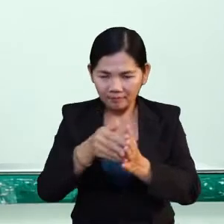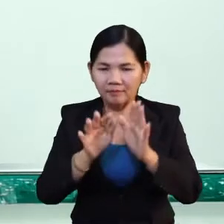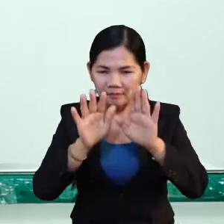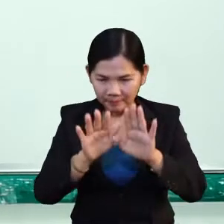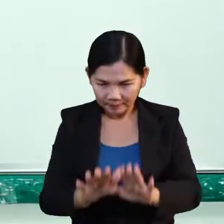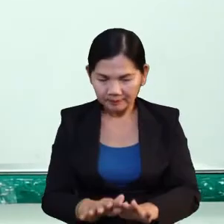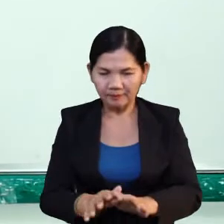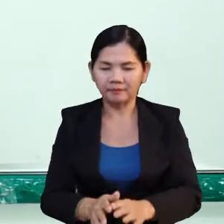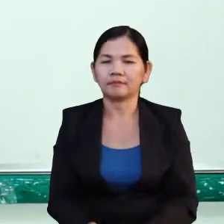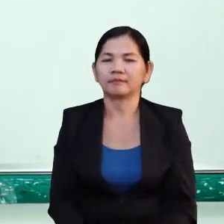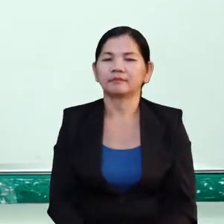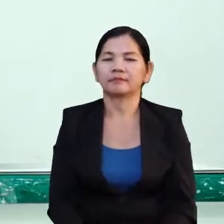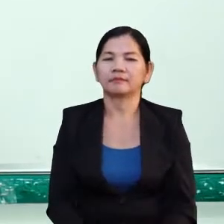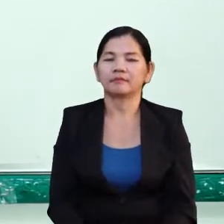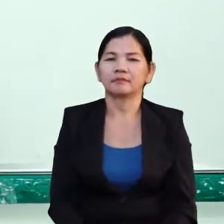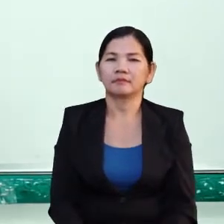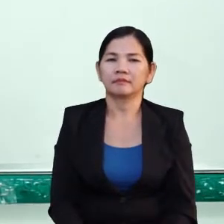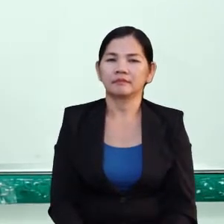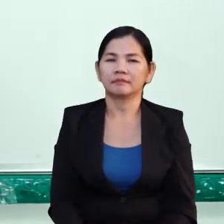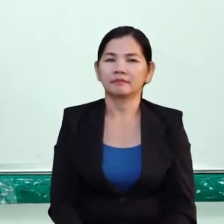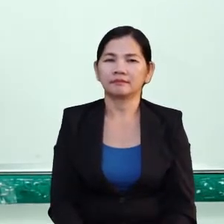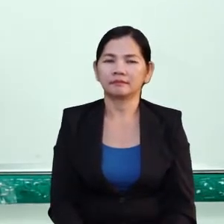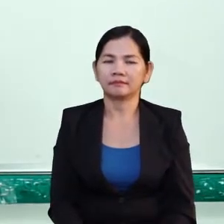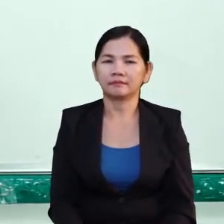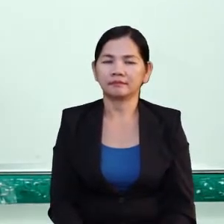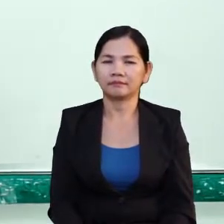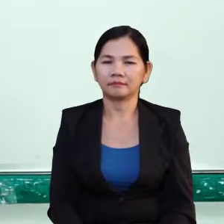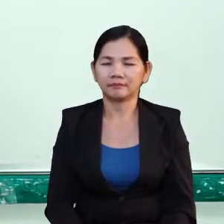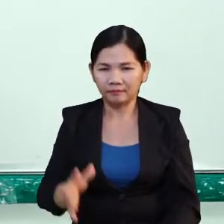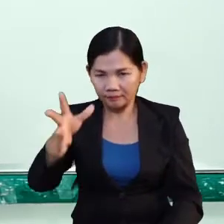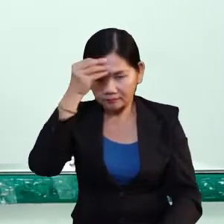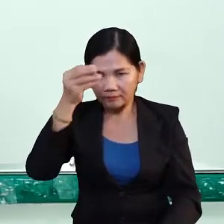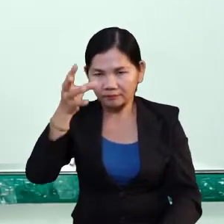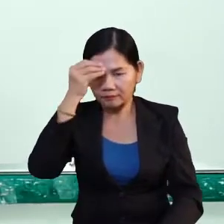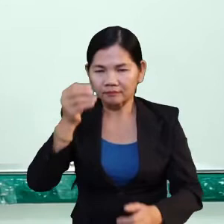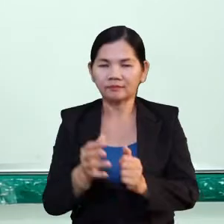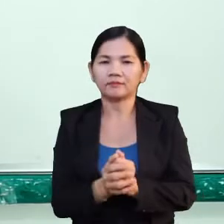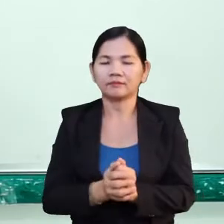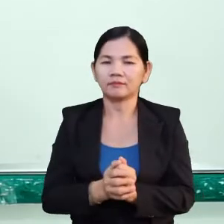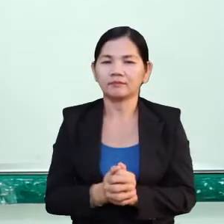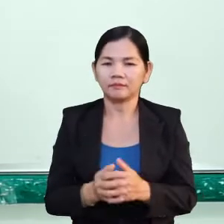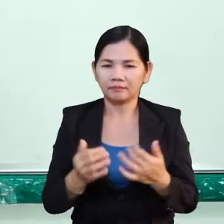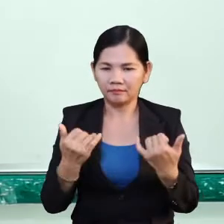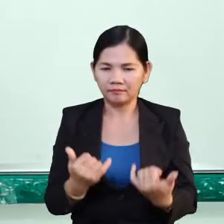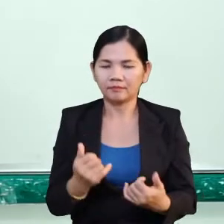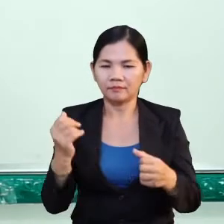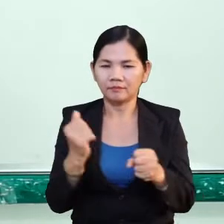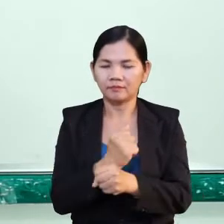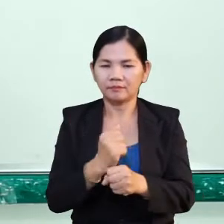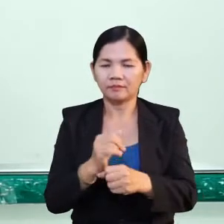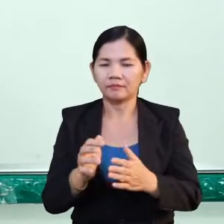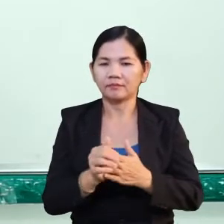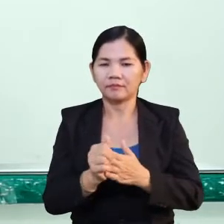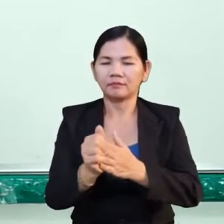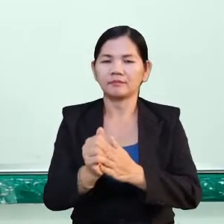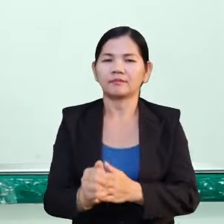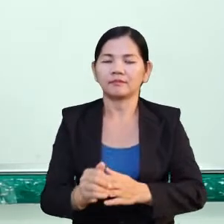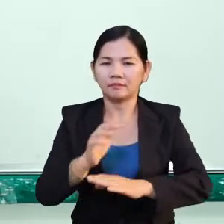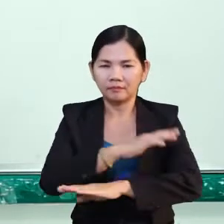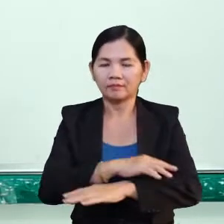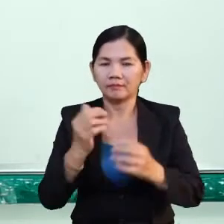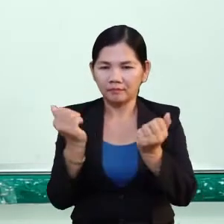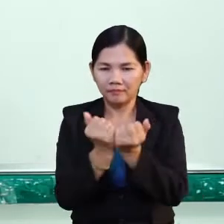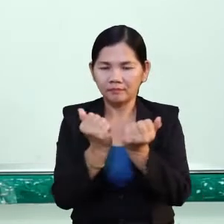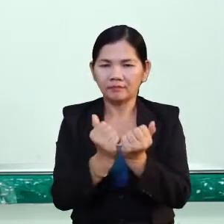យចុះចាអញ្ចឹងយើងមកសិក្សាបន្តដែលមុននឹងសិក្សាបន្តពេលដែលអ្នកគ្រូមុននាំកូនសម្រាប់លេងបាយច